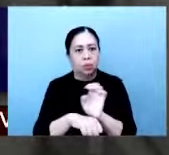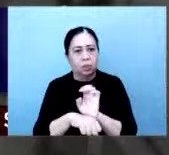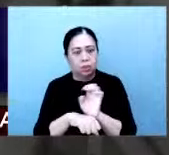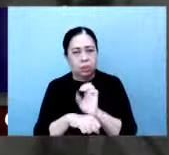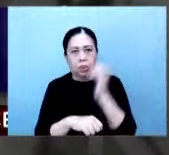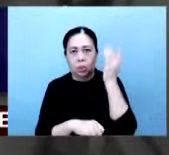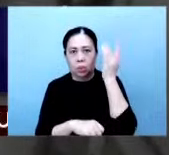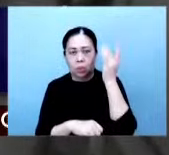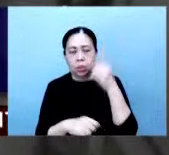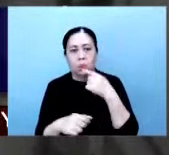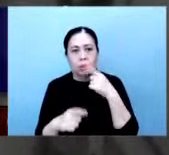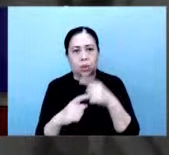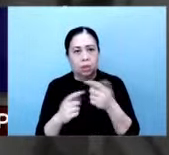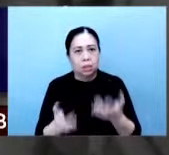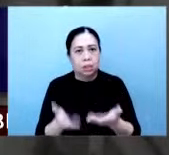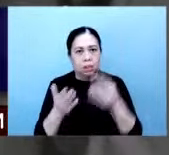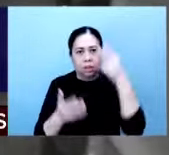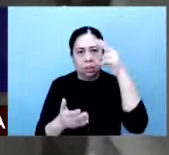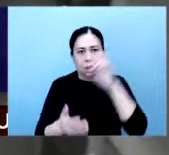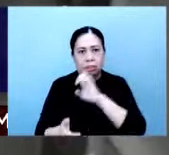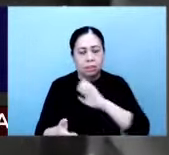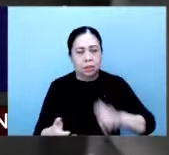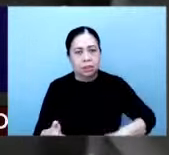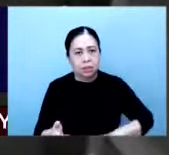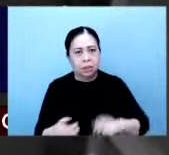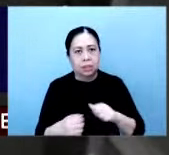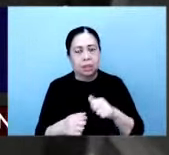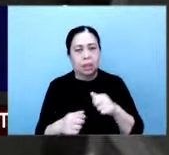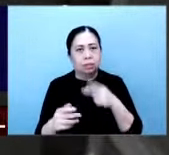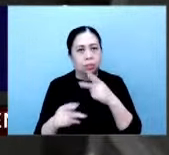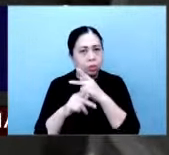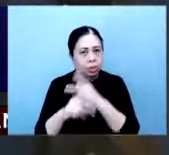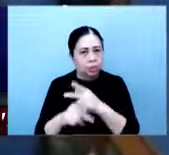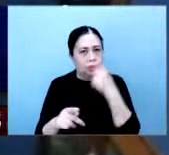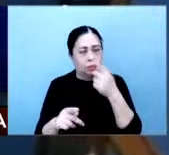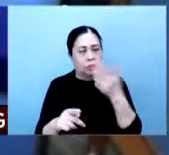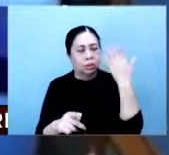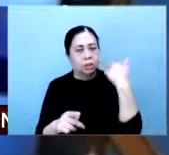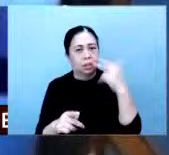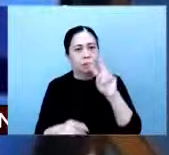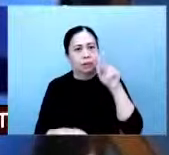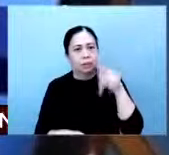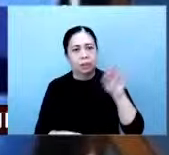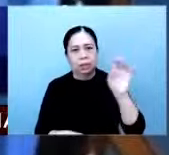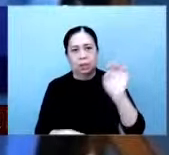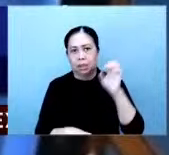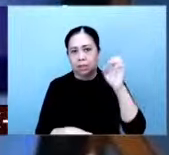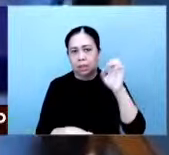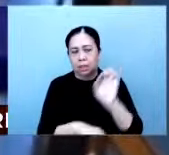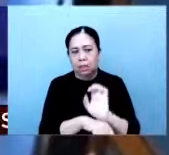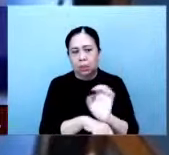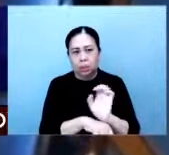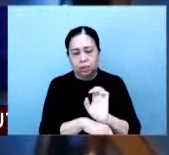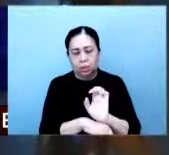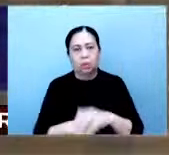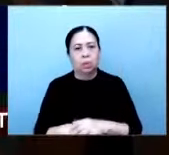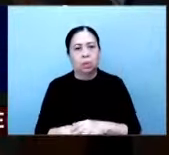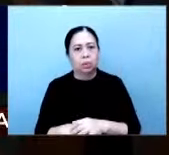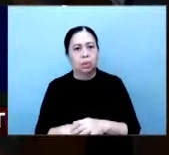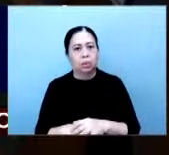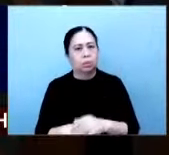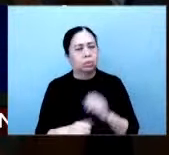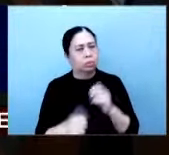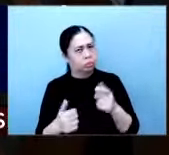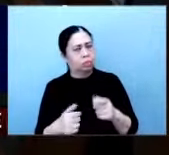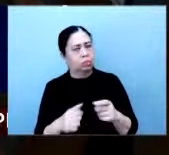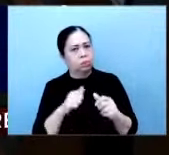sa umanoy alok ng Mexican Embassy ng formal Asylum protection para sa dating Vice presidente ng Ecuador na si George glass bagay na pinalagan ng